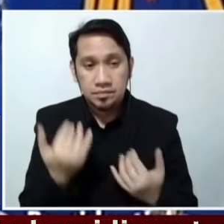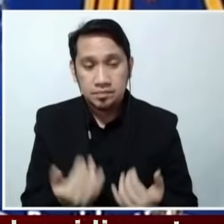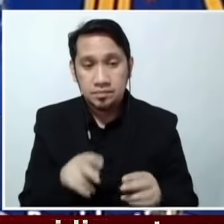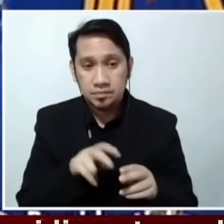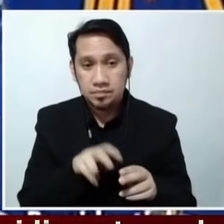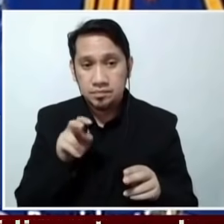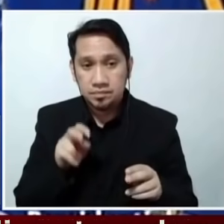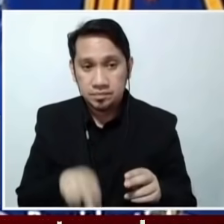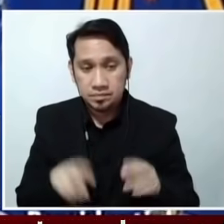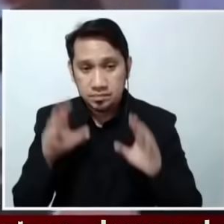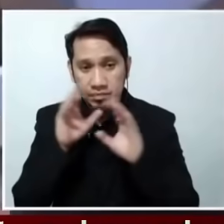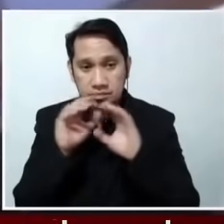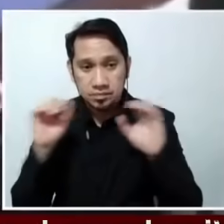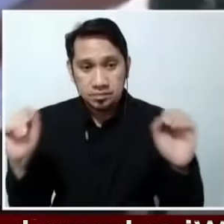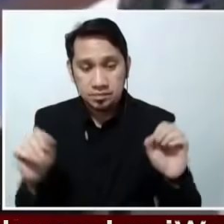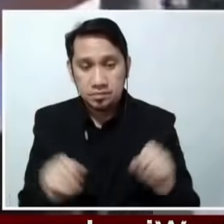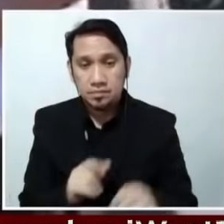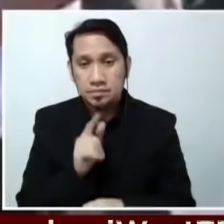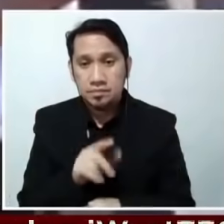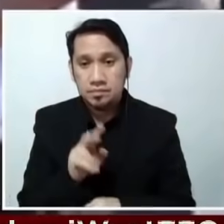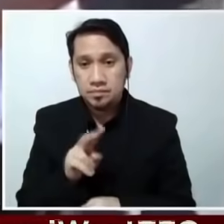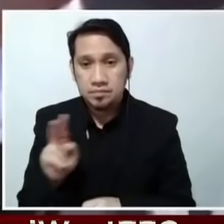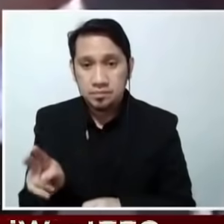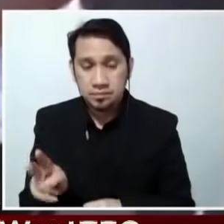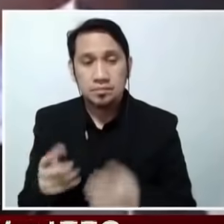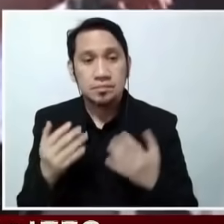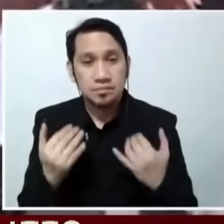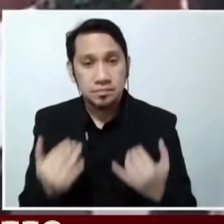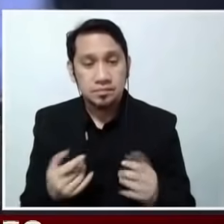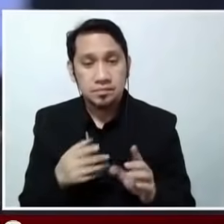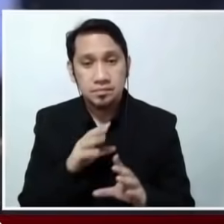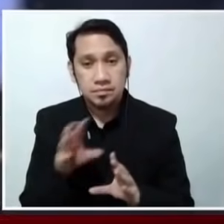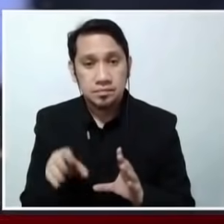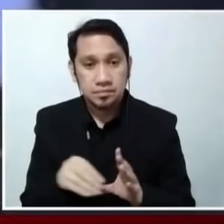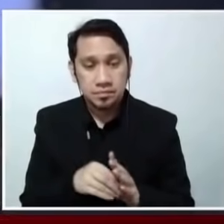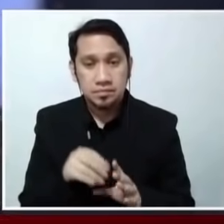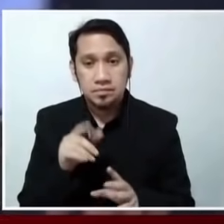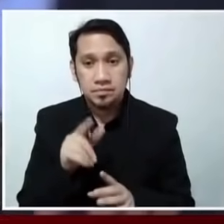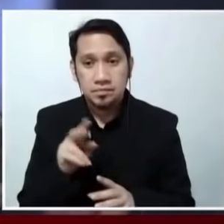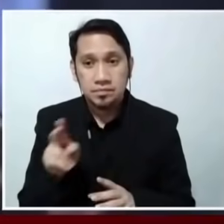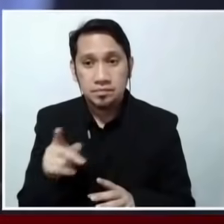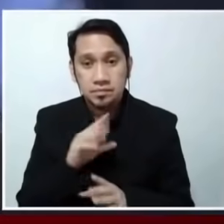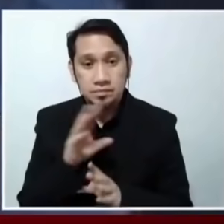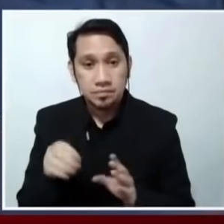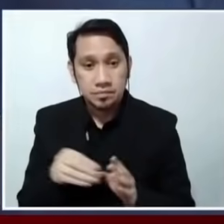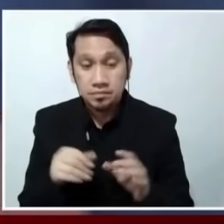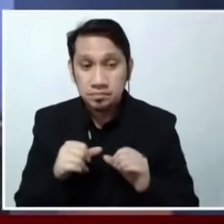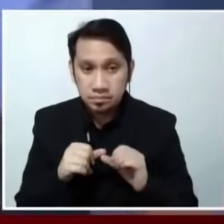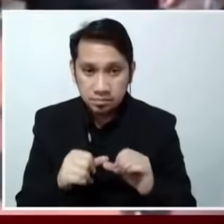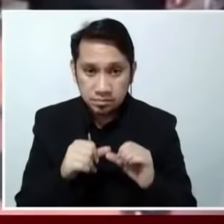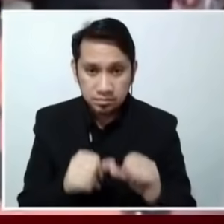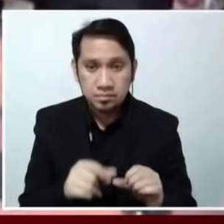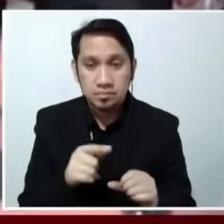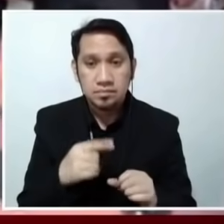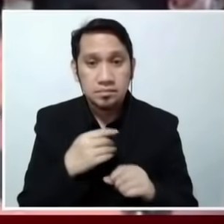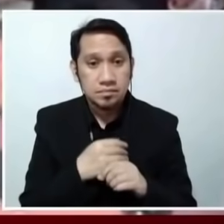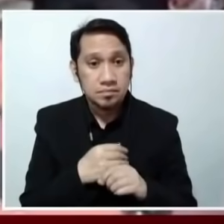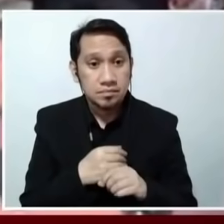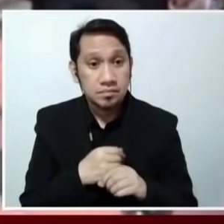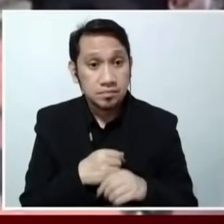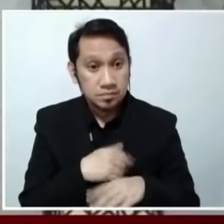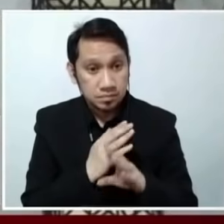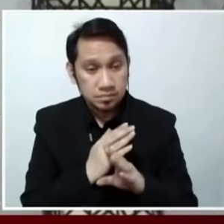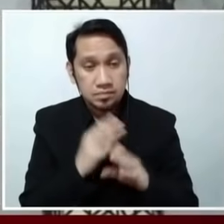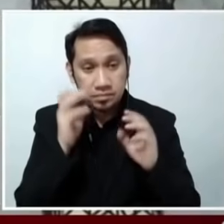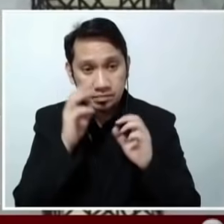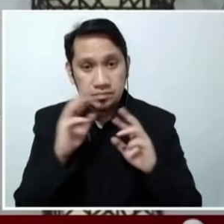sa 2022. Bukod kay Pangulong Duterte, ilang kaalyado rin ang patuloy na nag-uudyok kay Davao City Mayor Sara